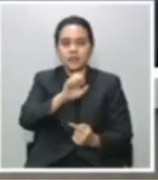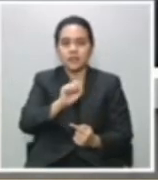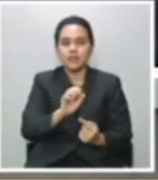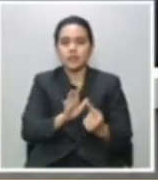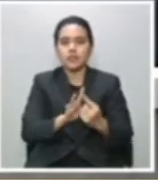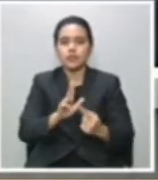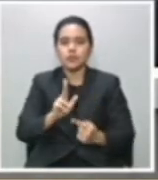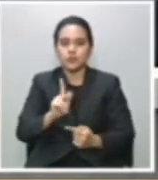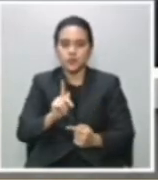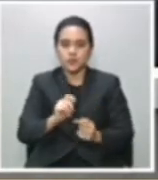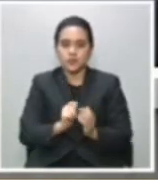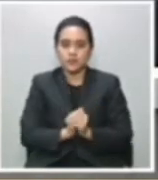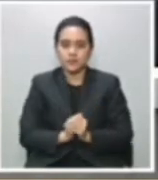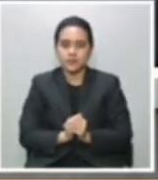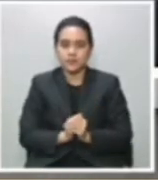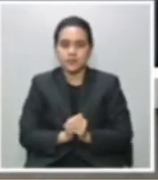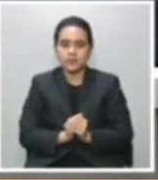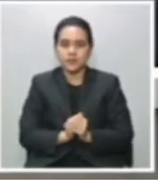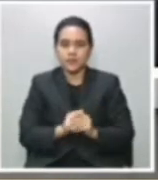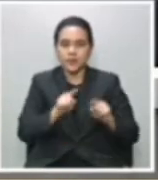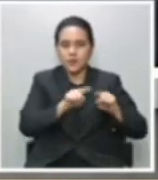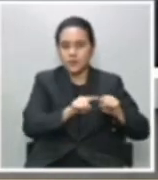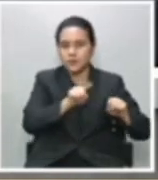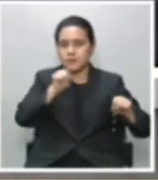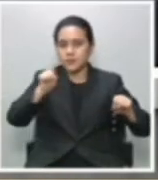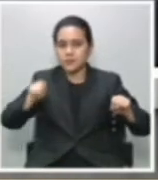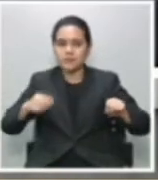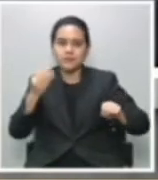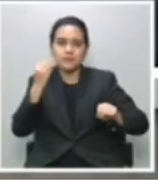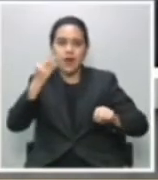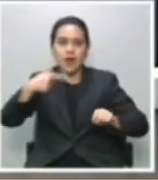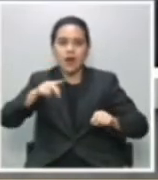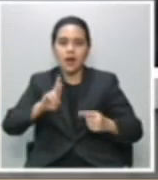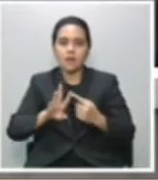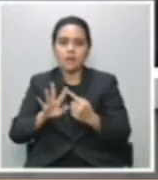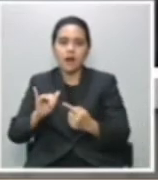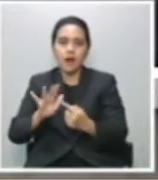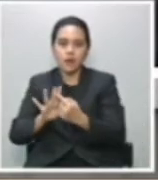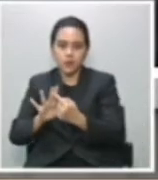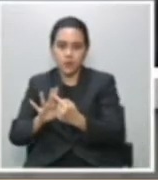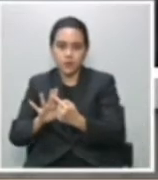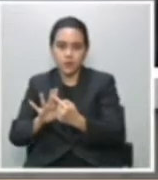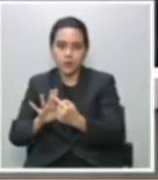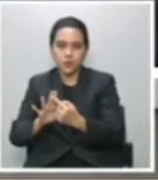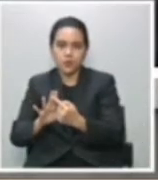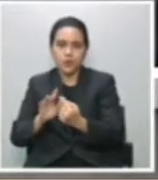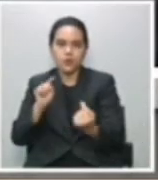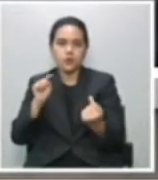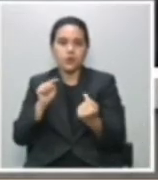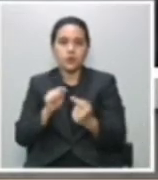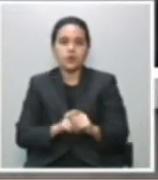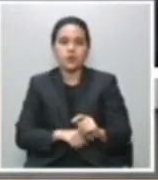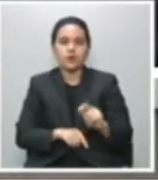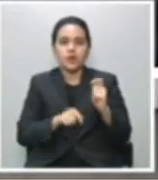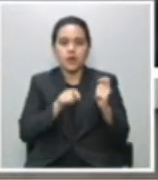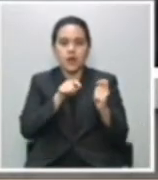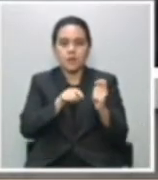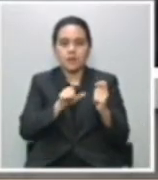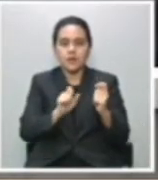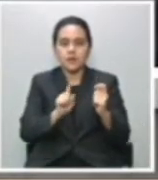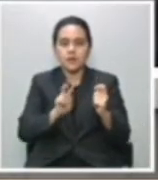ะลักไปยังบ้านตะยูตำบลสะเยาอำเภอศรีรัต